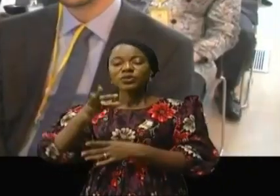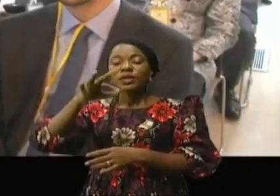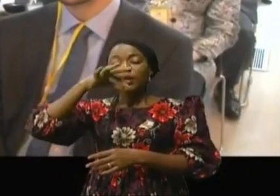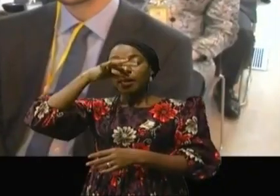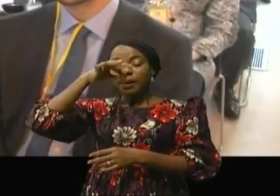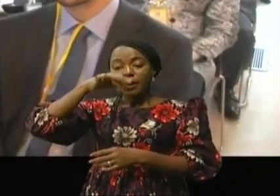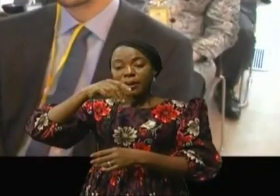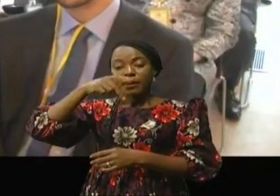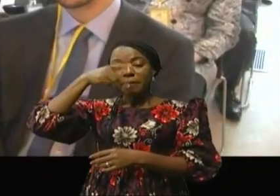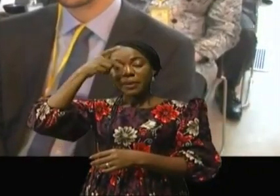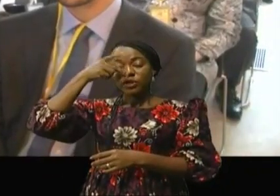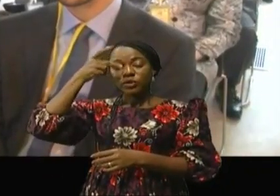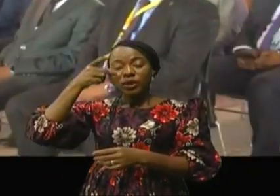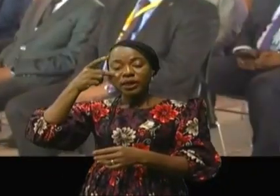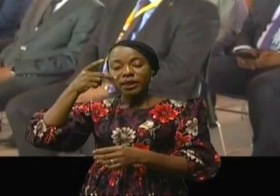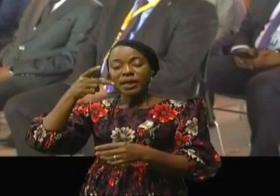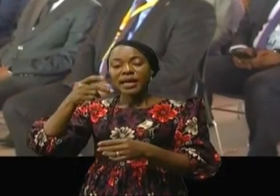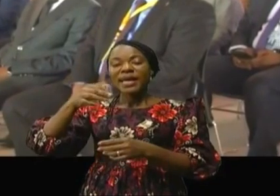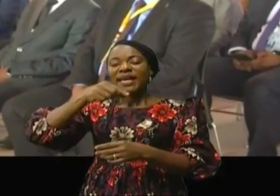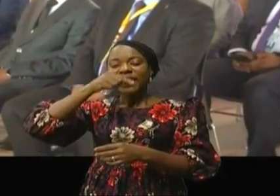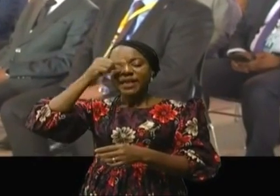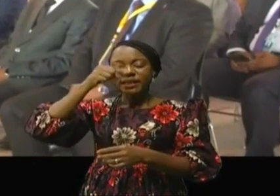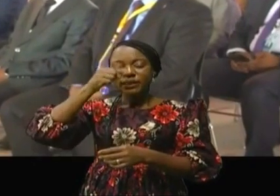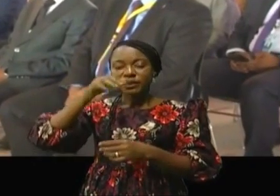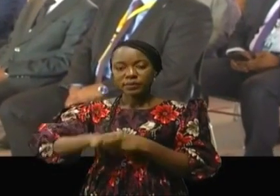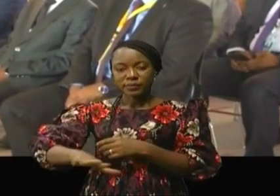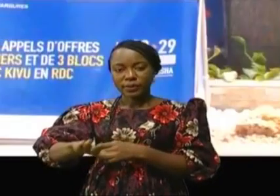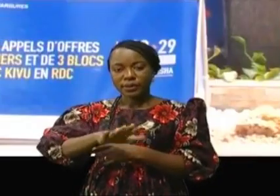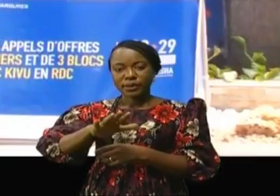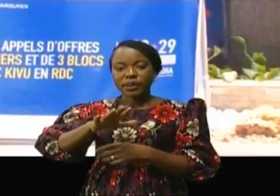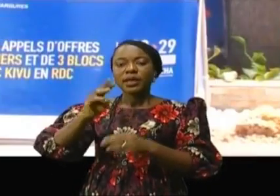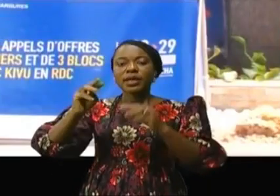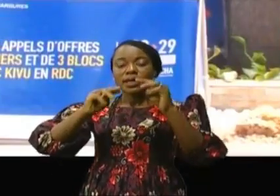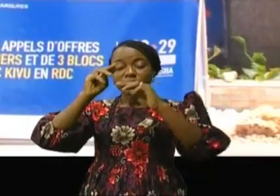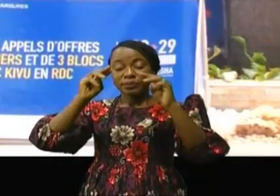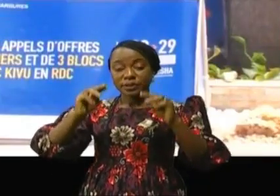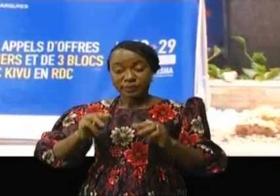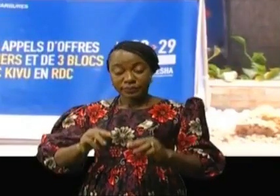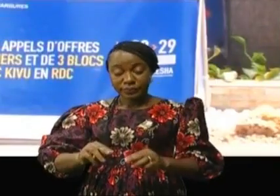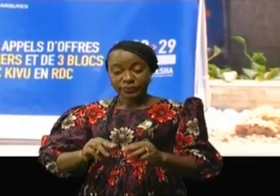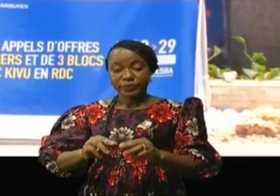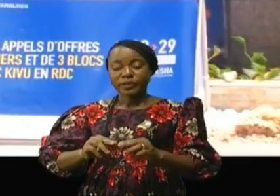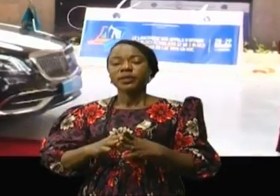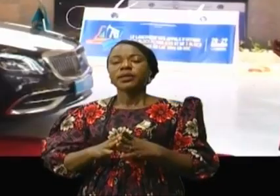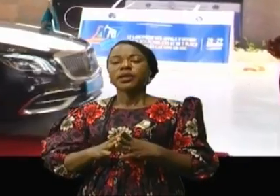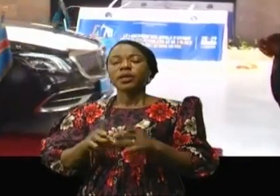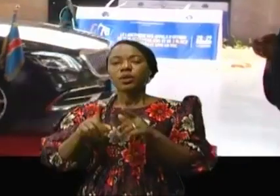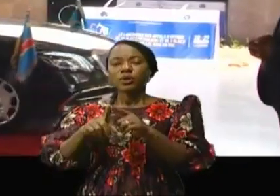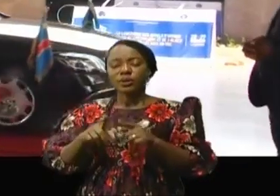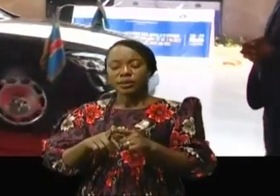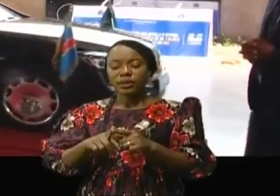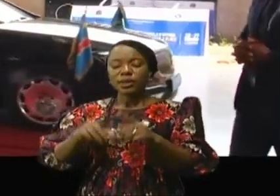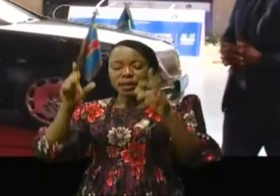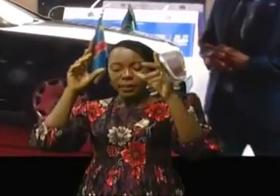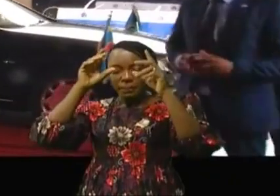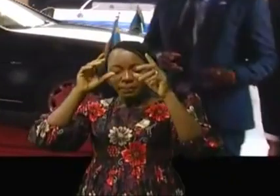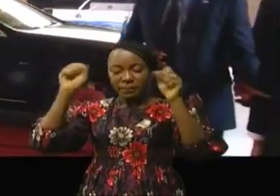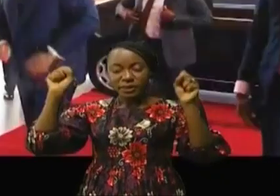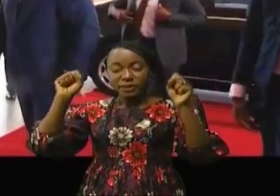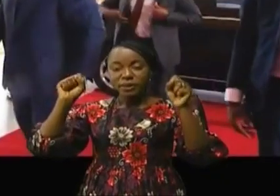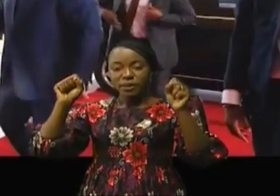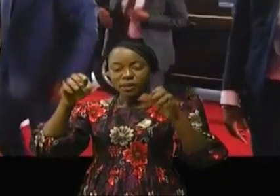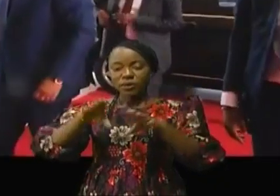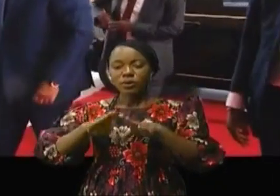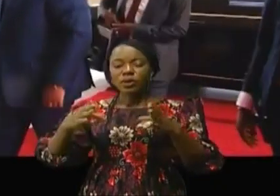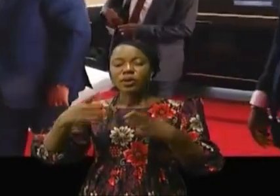et gazières du pays, le ministère des Hydrocarbures a procédé, sous le haut patronage du président de la République, au lancement de